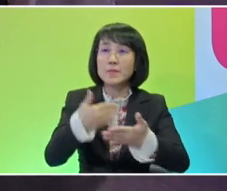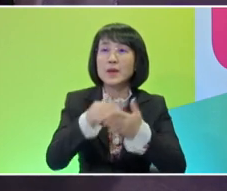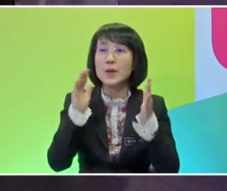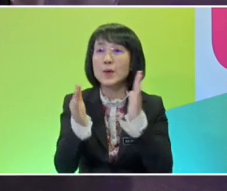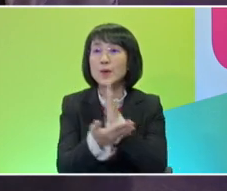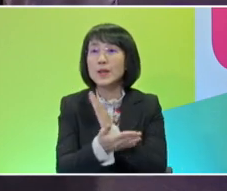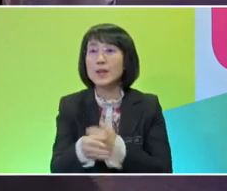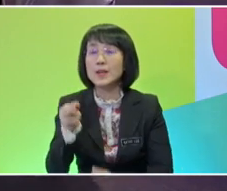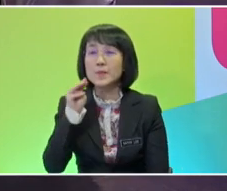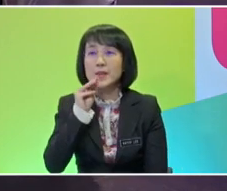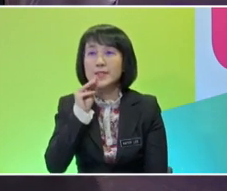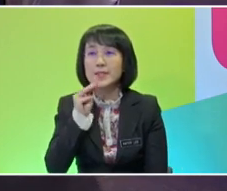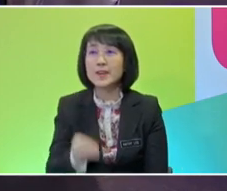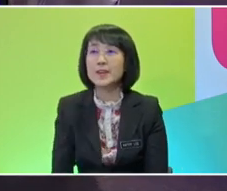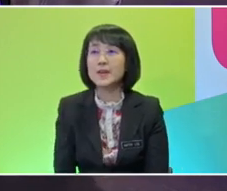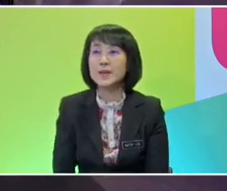masyarakat